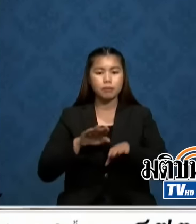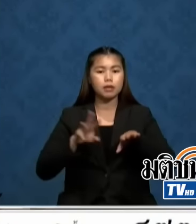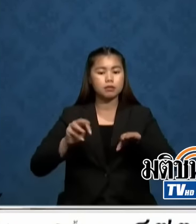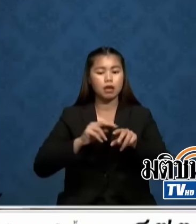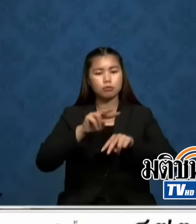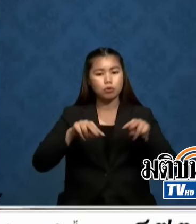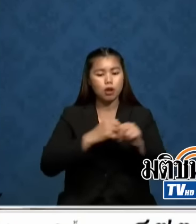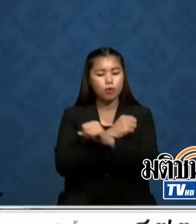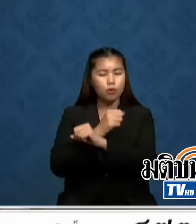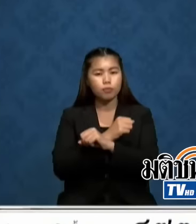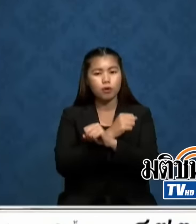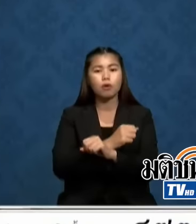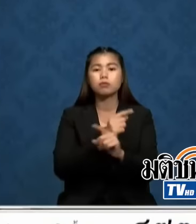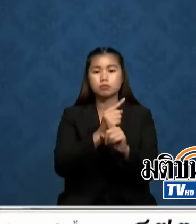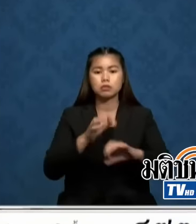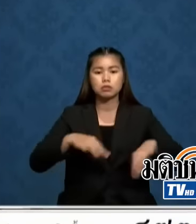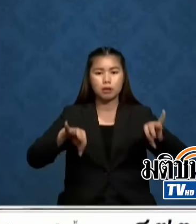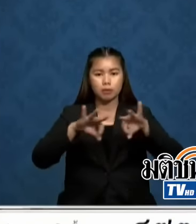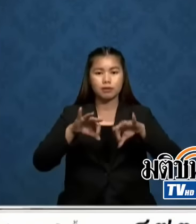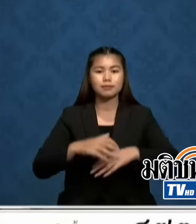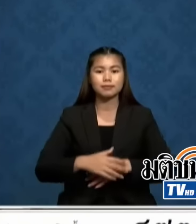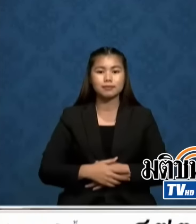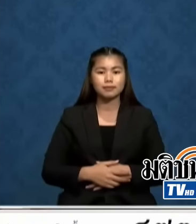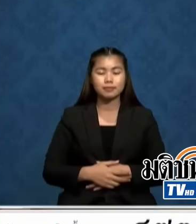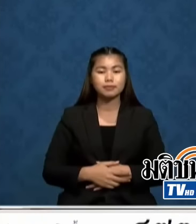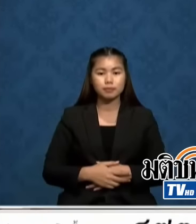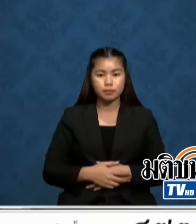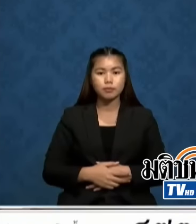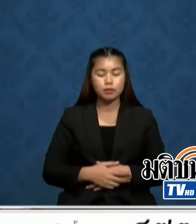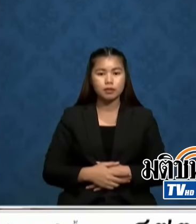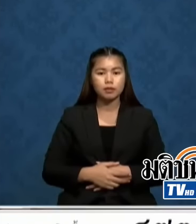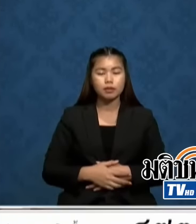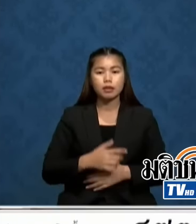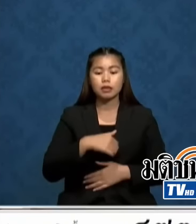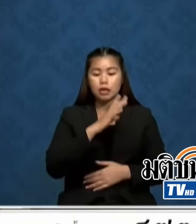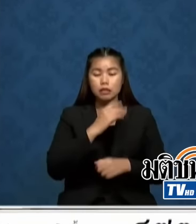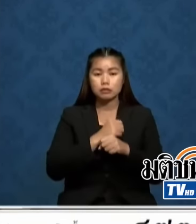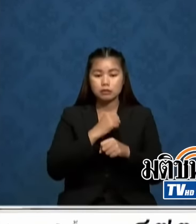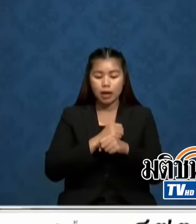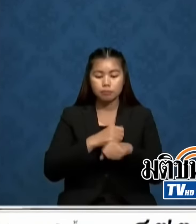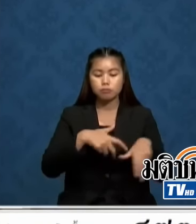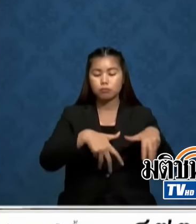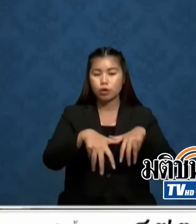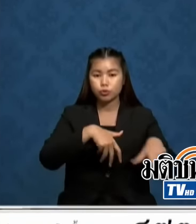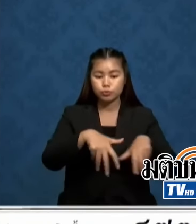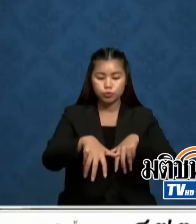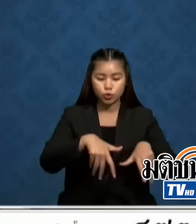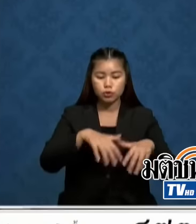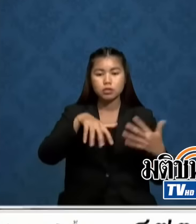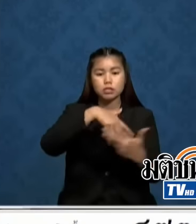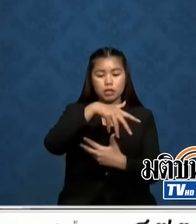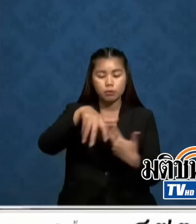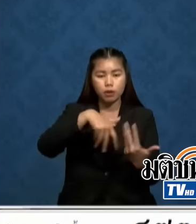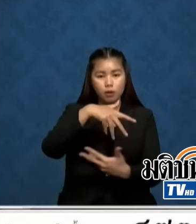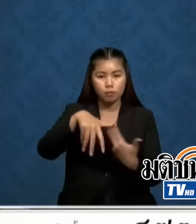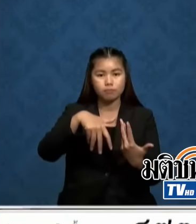สิ่งแวดล้อมเชิงพื้นที่ที่สำคัญอีกต่อไปอันเป็นการทำลายหลักประกันในการคุ้มครองสิทธิชุมชนด้านสิ่งแวด